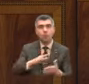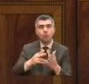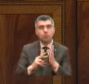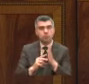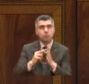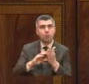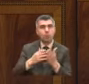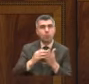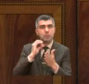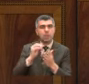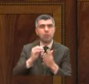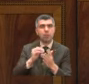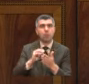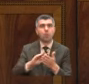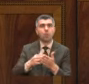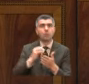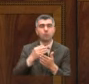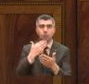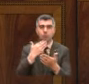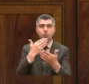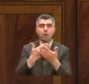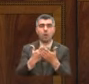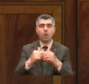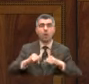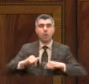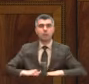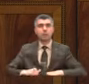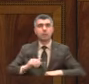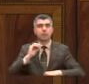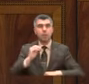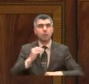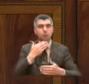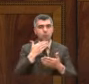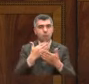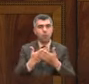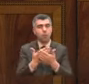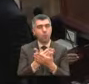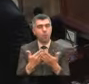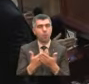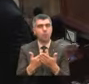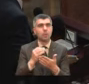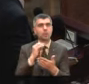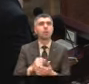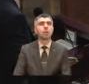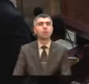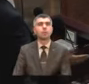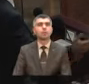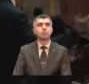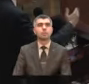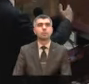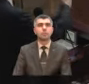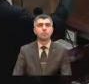الى المحروقات، ولكن التنافس بغيت نقول لكم دولتنا الحمد لله ماشي. شكرا السيد الوزير. هناك انجازات، هناك اخفاق،